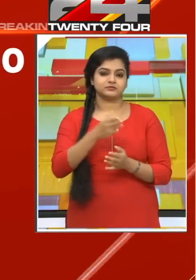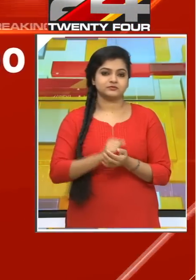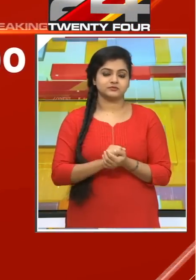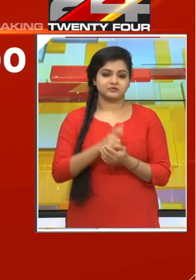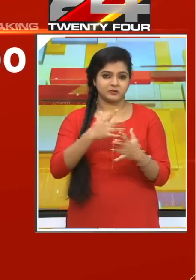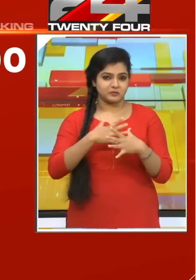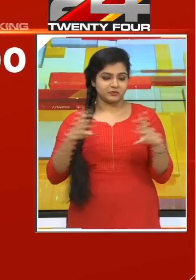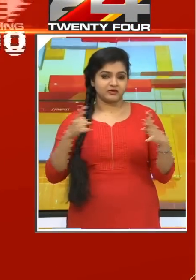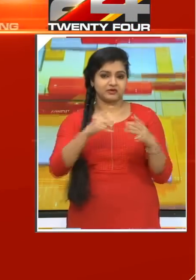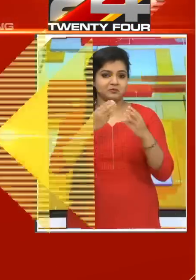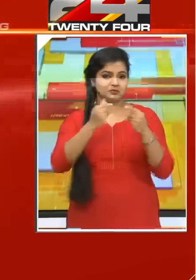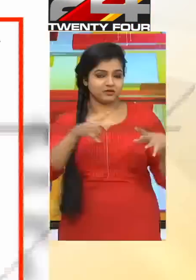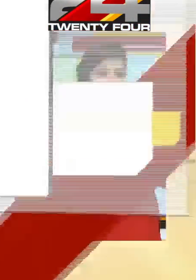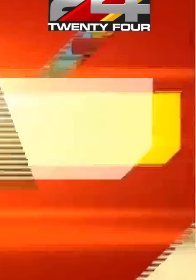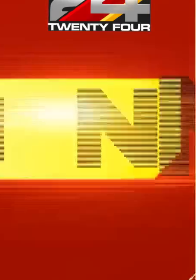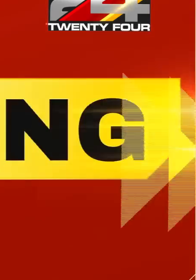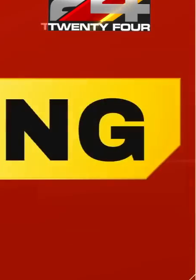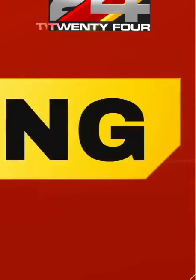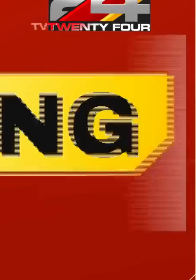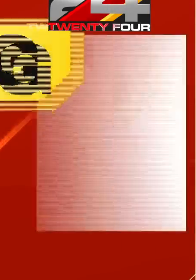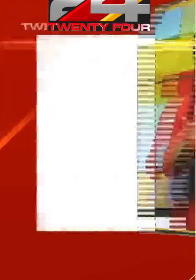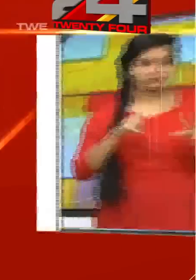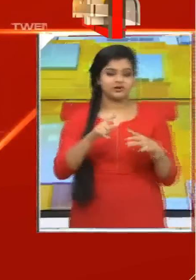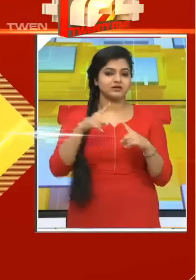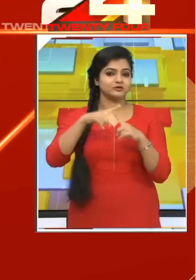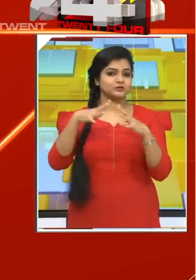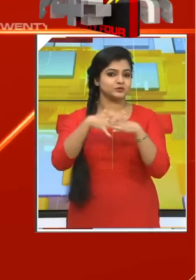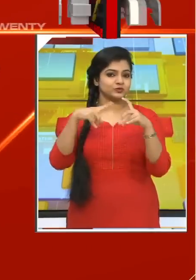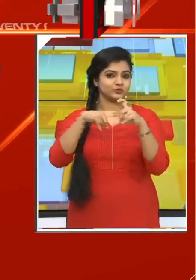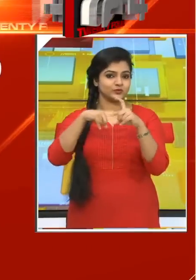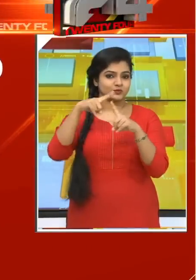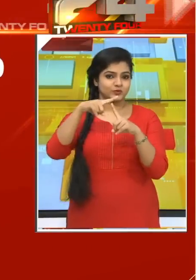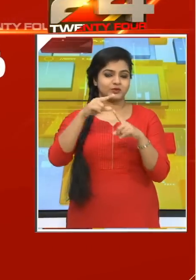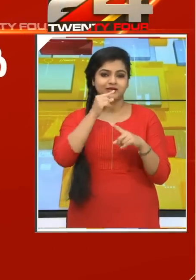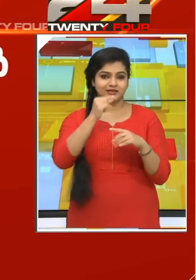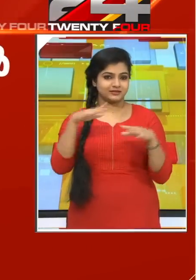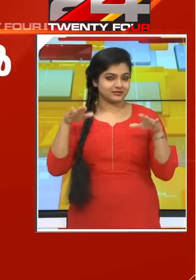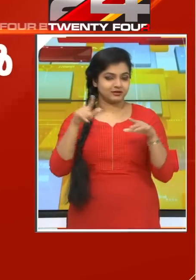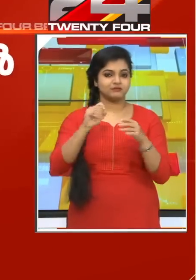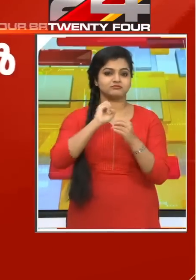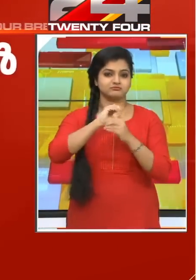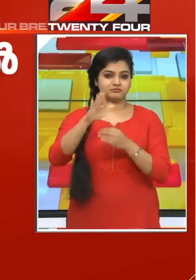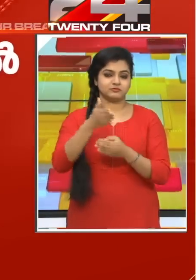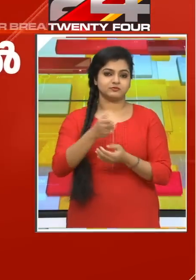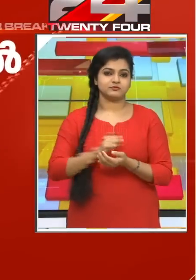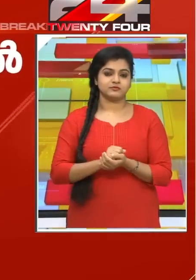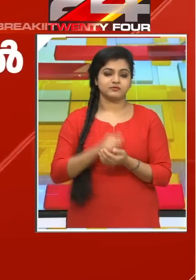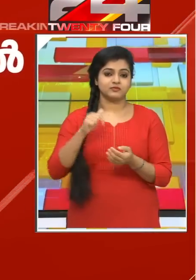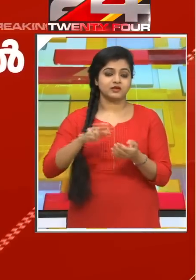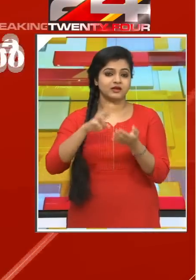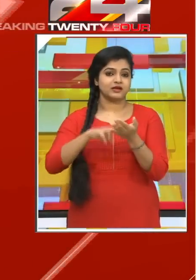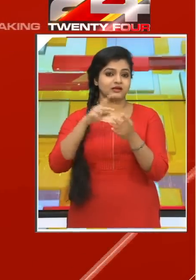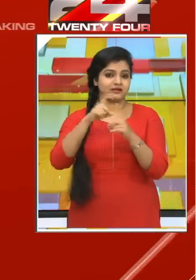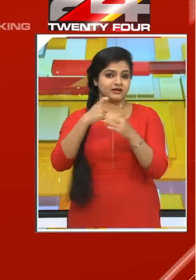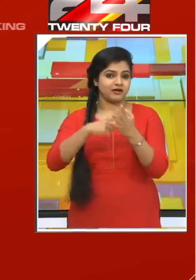ഒരു വേദനയും വിഷമവും എല്ലാം തന്നെ അദ്ദേഹത്തിന്റെ ഈ ഒരു ട്വീറ്റിൽ അദ്ദേഹം പങ്കുവച്ചിട്ടുണ്ട്. മാത്രമല്ല, ഇപ്പോൾ ദേശീയ ദുരന്ത നിവാരണ സേന അടക്കം